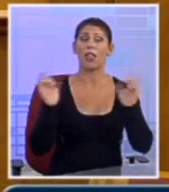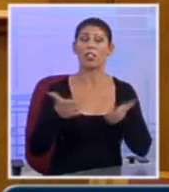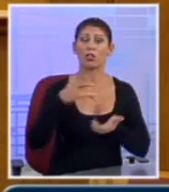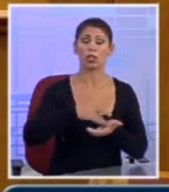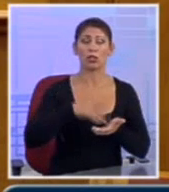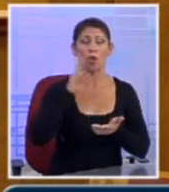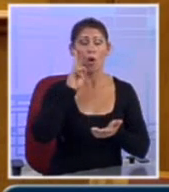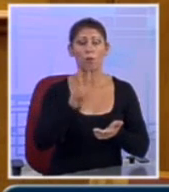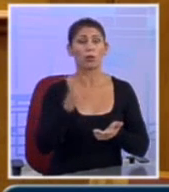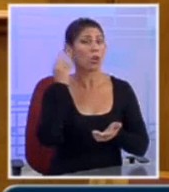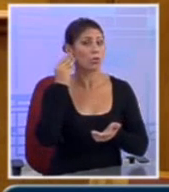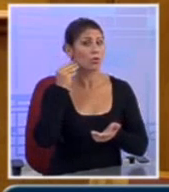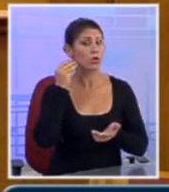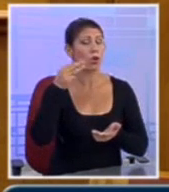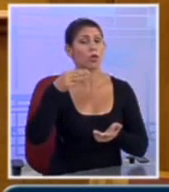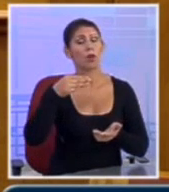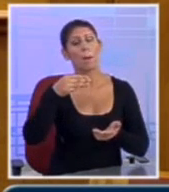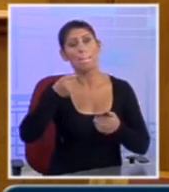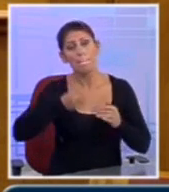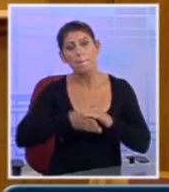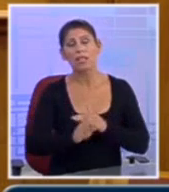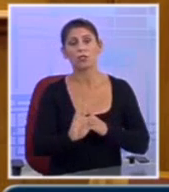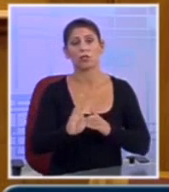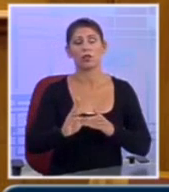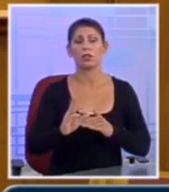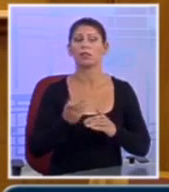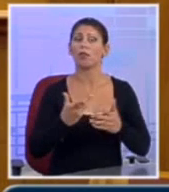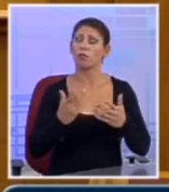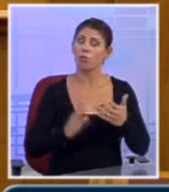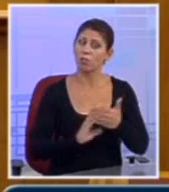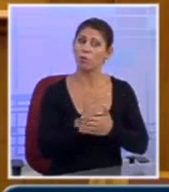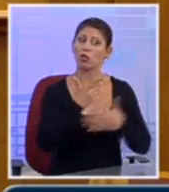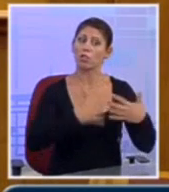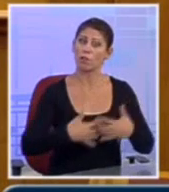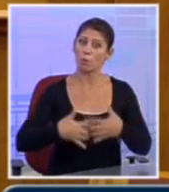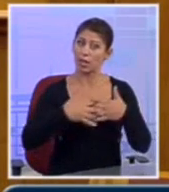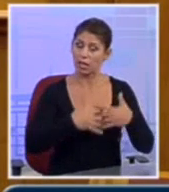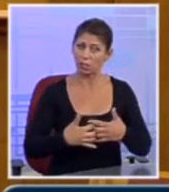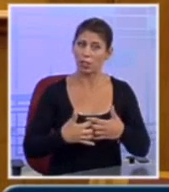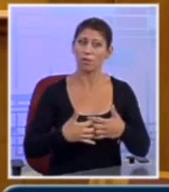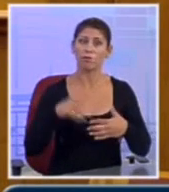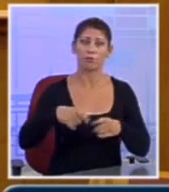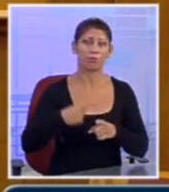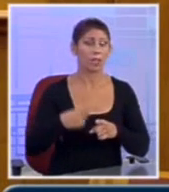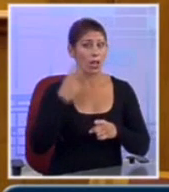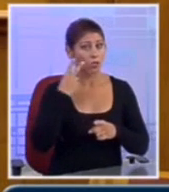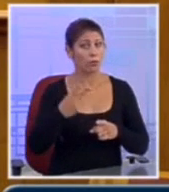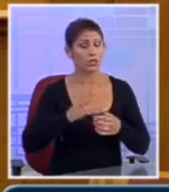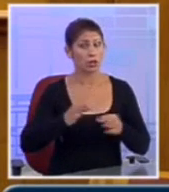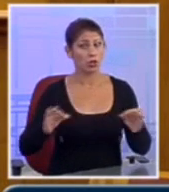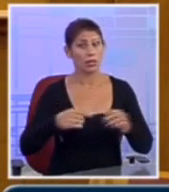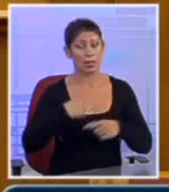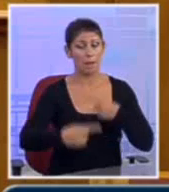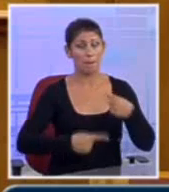Μέσων για να υποστηρίξουμε την οπτικοακουστική και δημιουργική βιομηχανία στη χώρα μας, η οποία, εάν δούμε την ιστορική εμπειρία